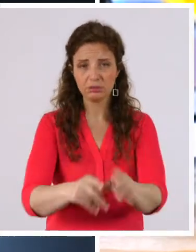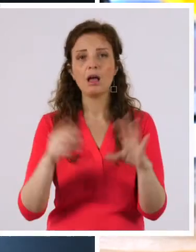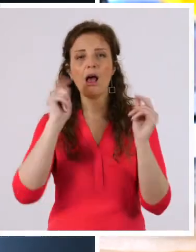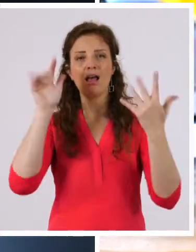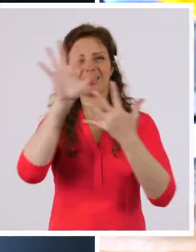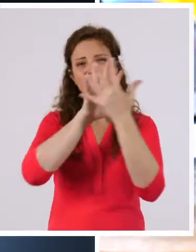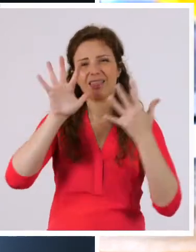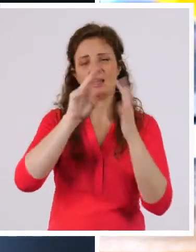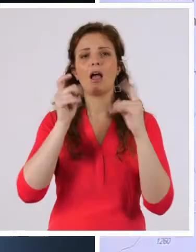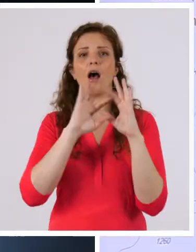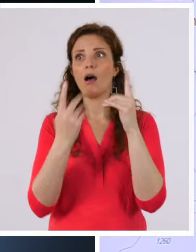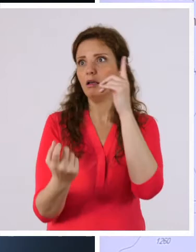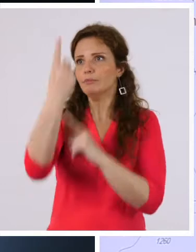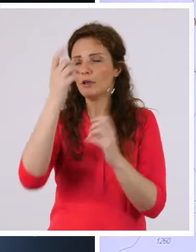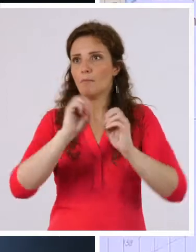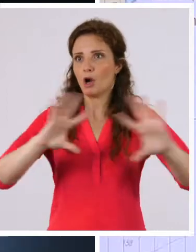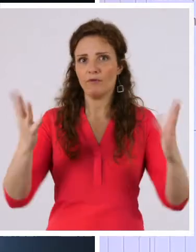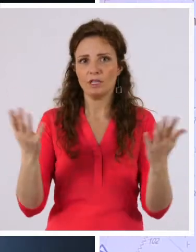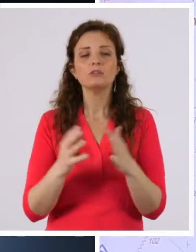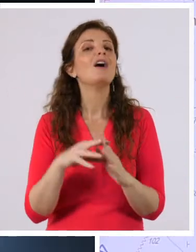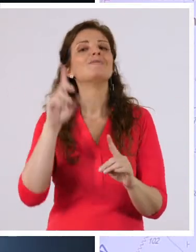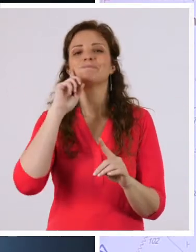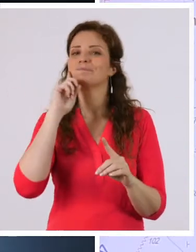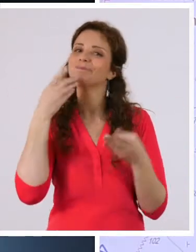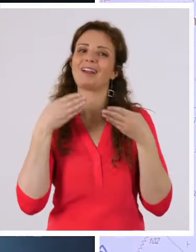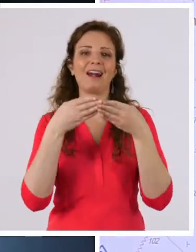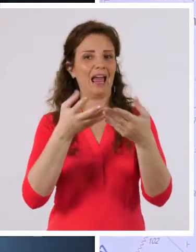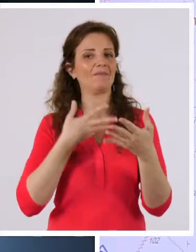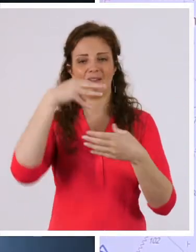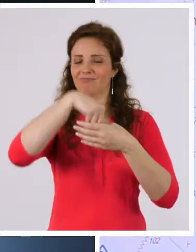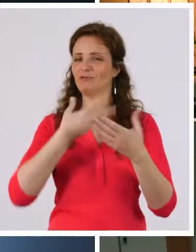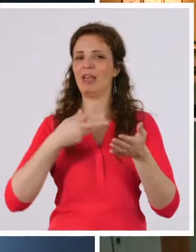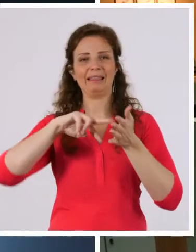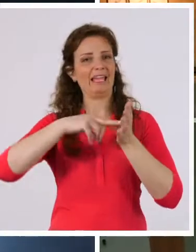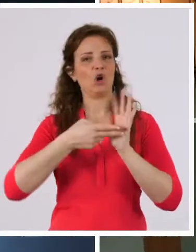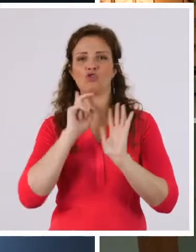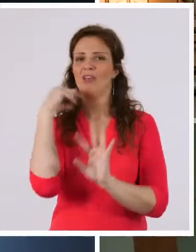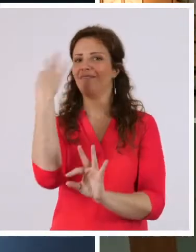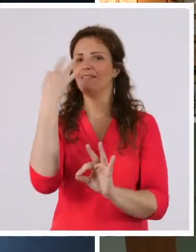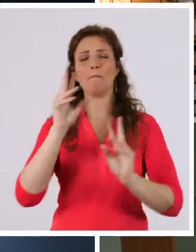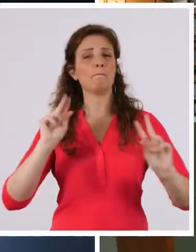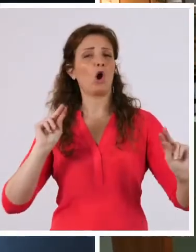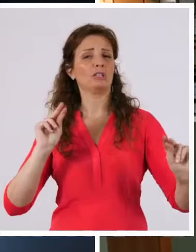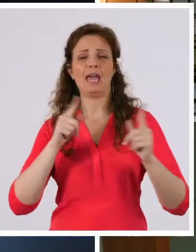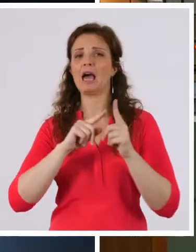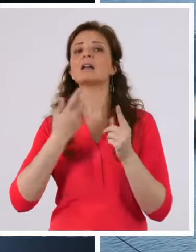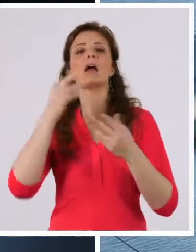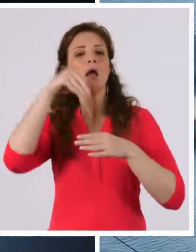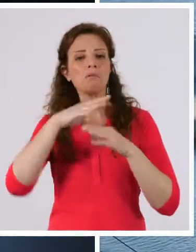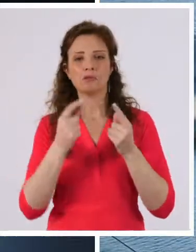nebbia o eventi improvvisi, è comunque attrezzata con le più moderne tecnologie atte a prevenire e